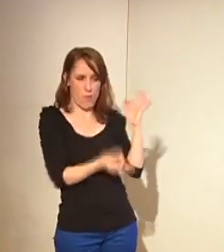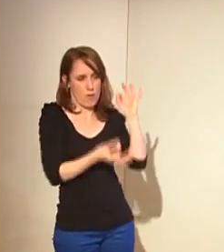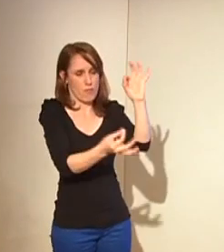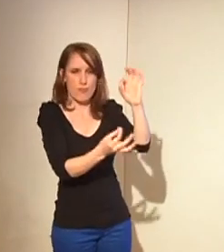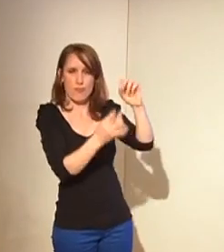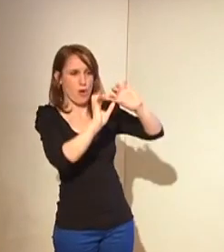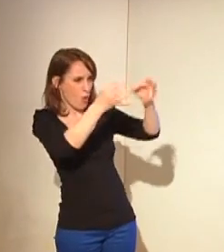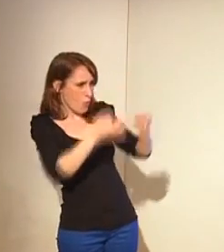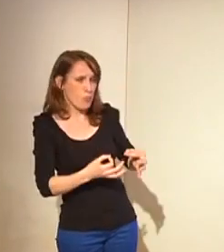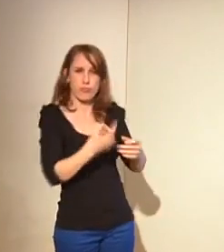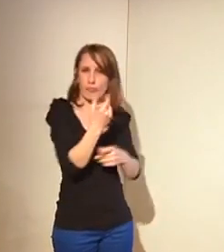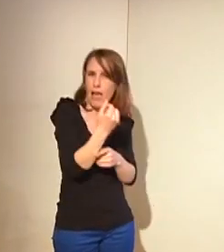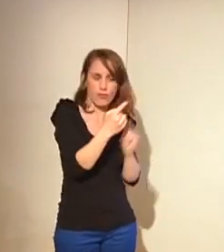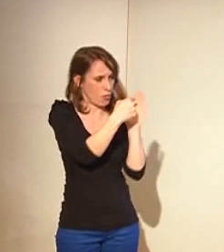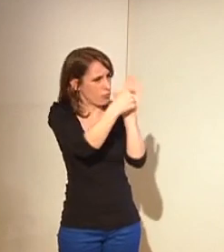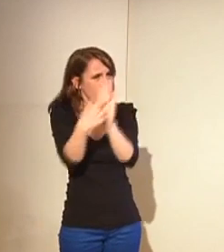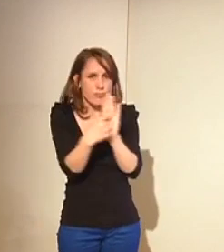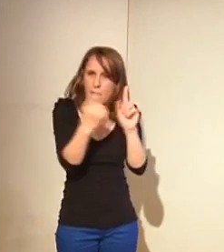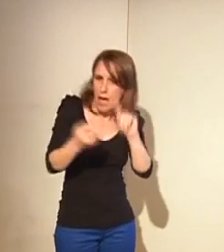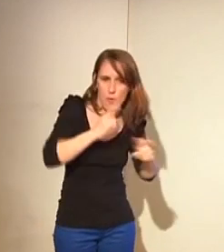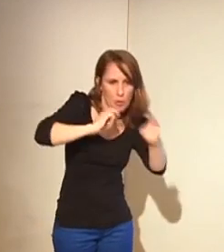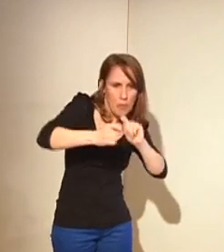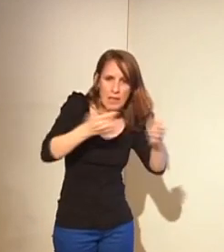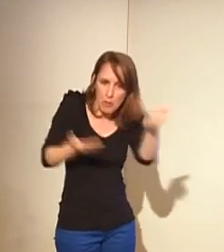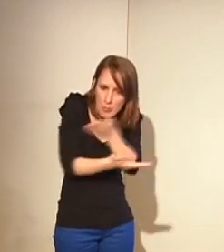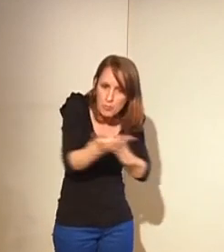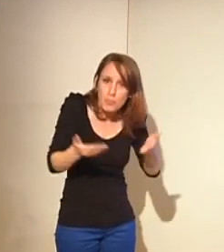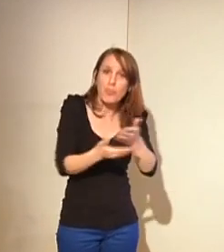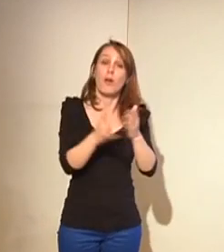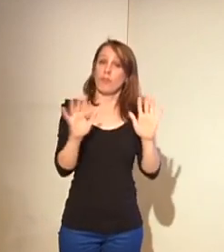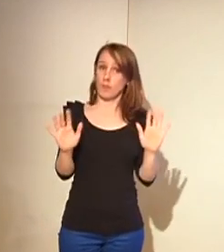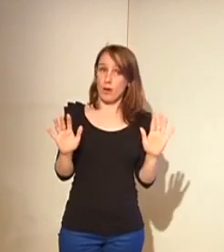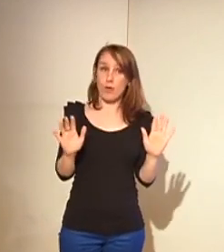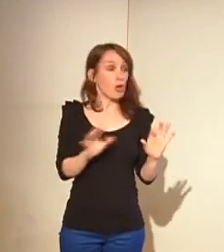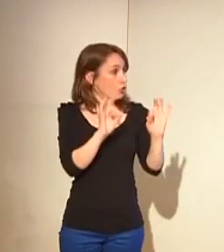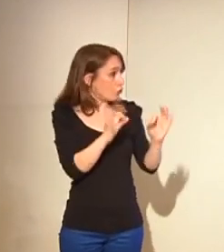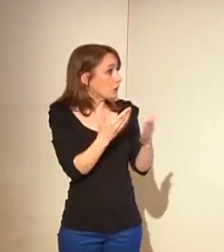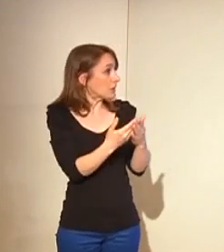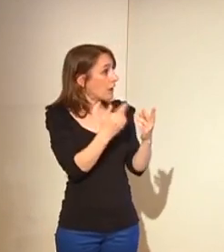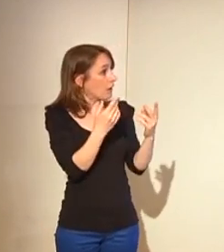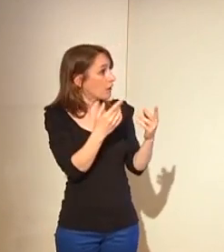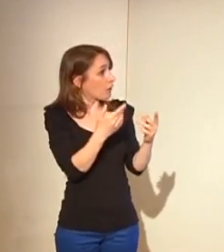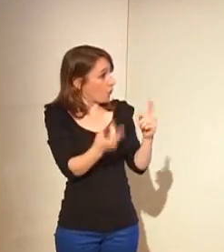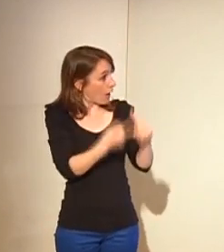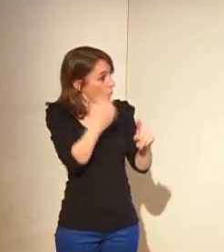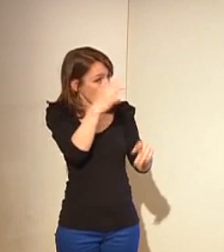le dialogue cela pour la population permettez-nous de penser que cela vaut au moins